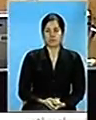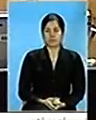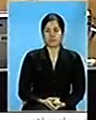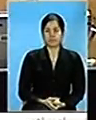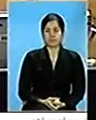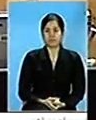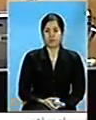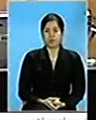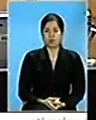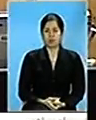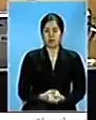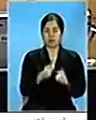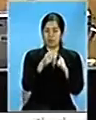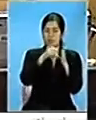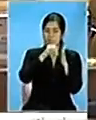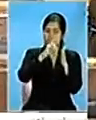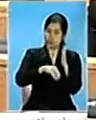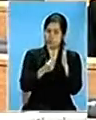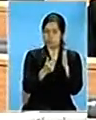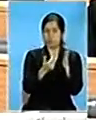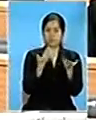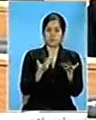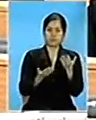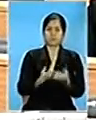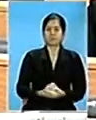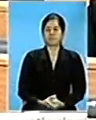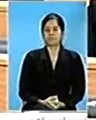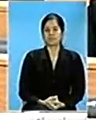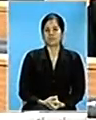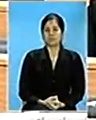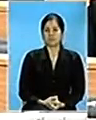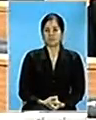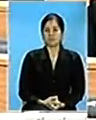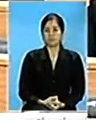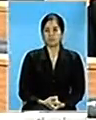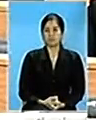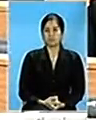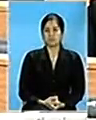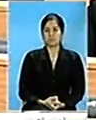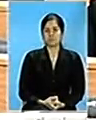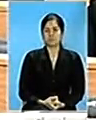ท่านจะให้ผมถอนไหมครับ เชิญท่านถอน ครับท่านประธานครับนาย